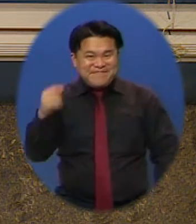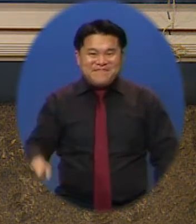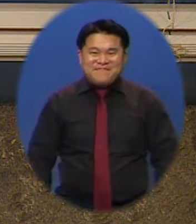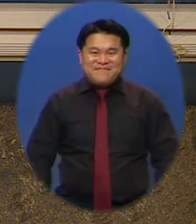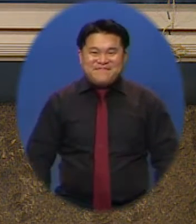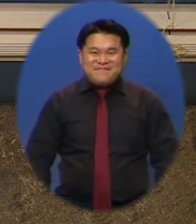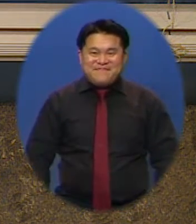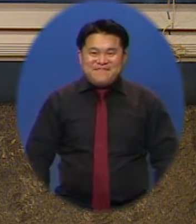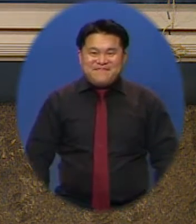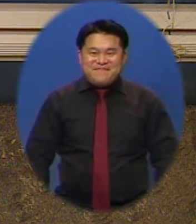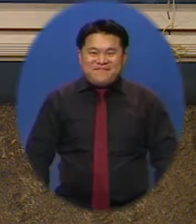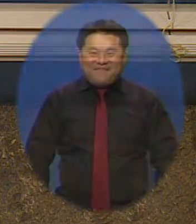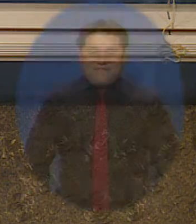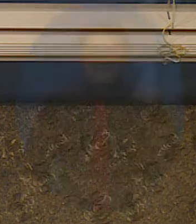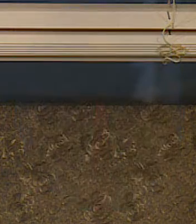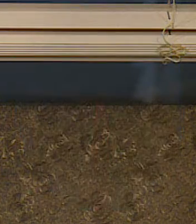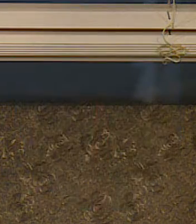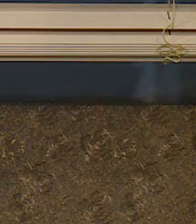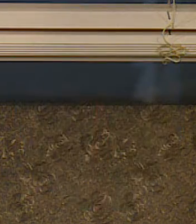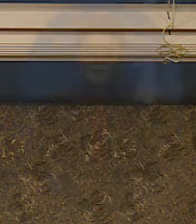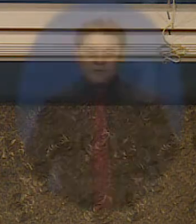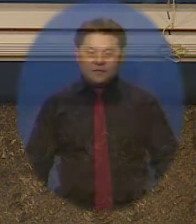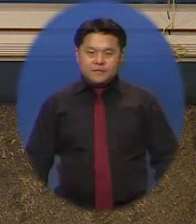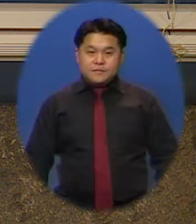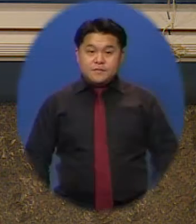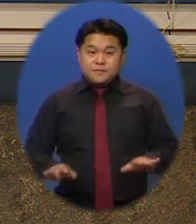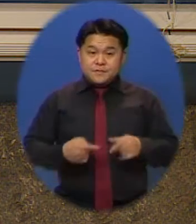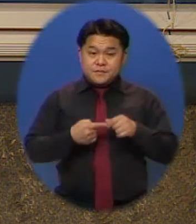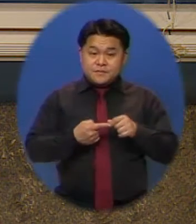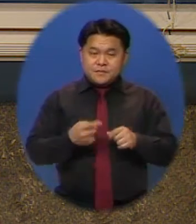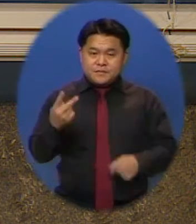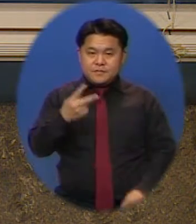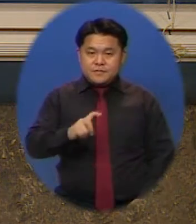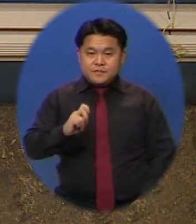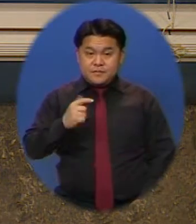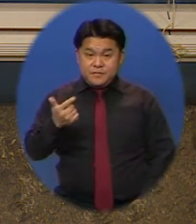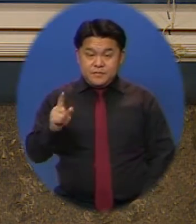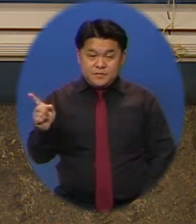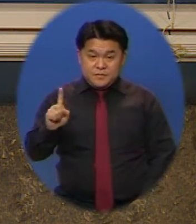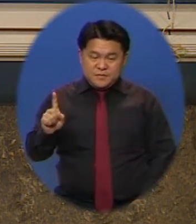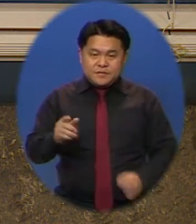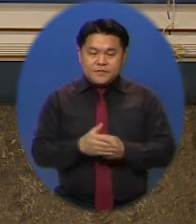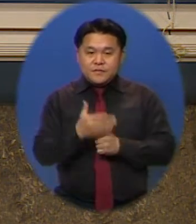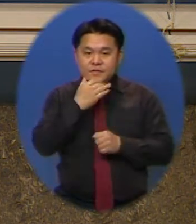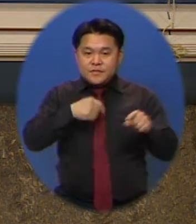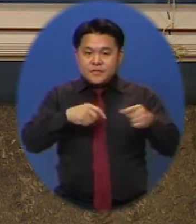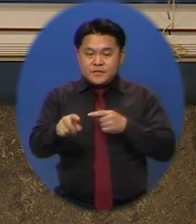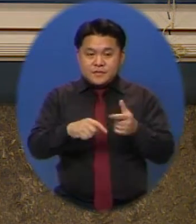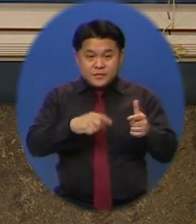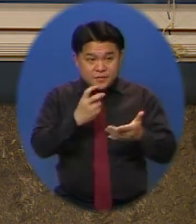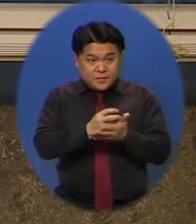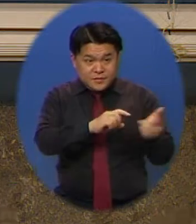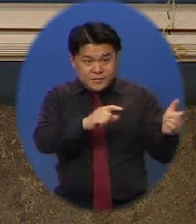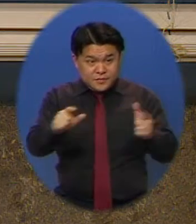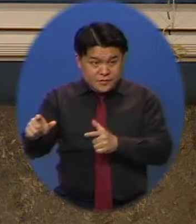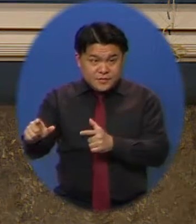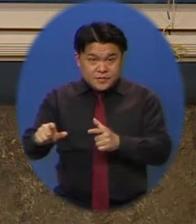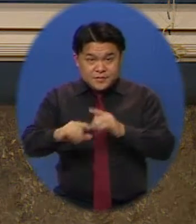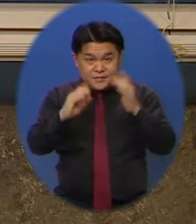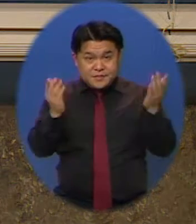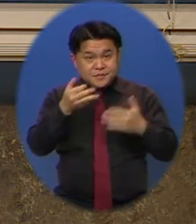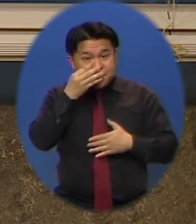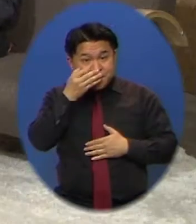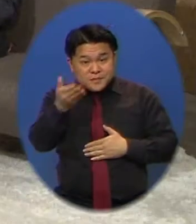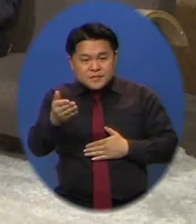시간 가져보겠습니다. 오늘 그 첫 시간입니다. 오늘은 2016년 전반적인 복지 정책에 대해서 알아볼 텐데요.